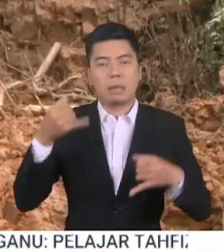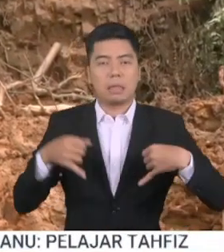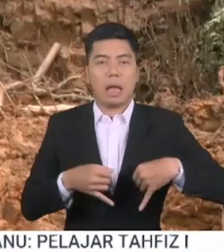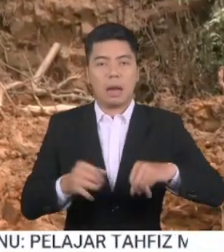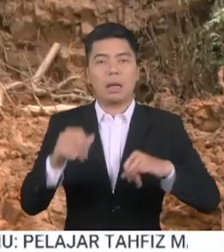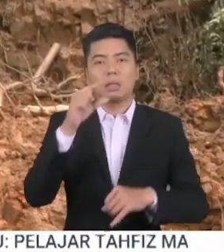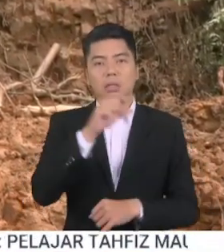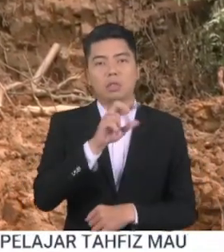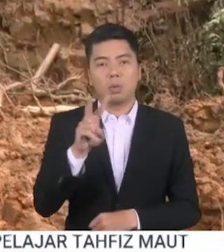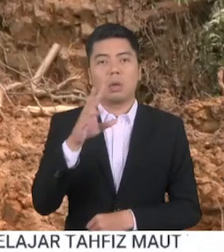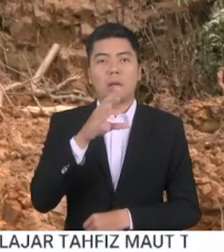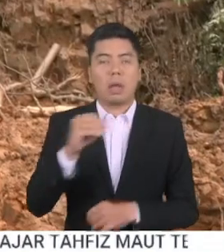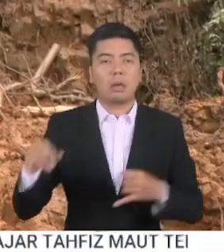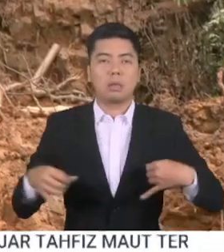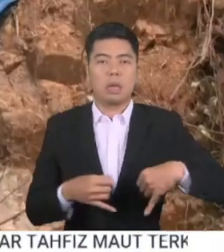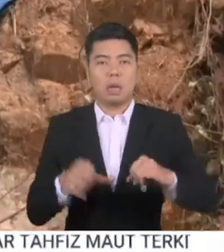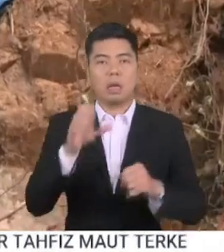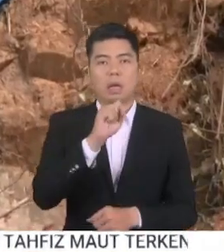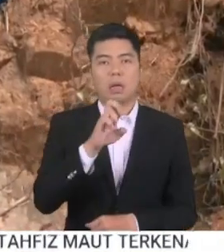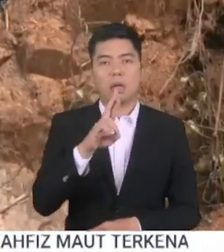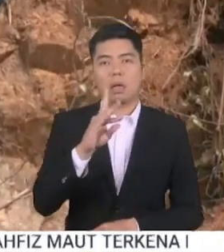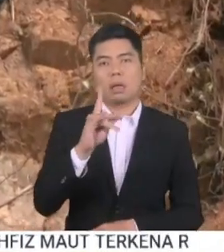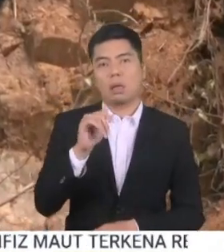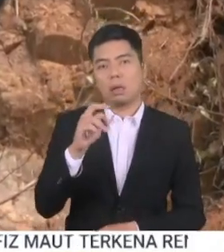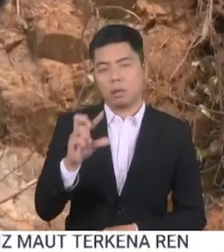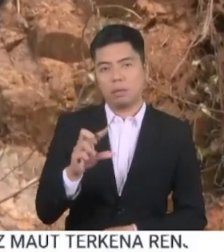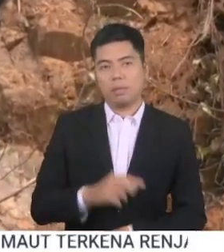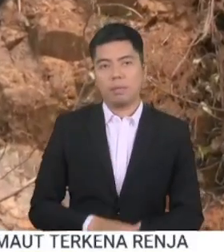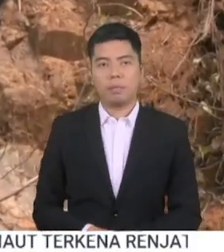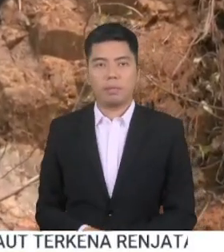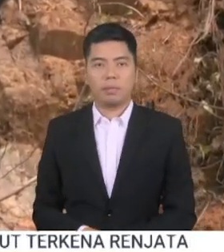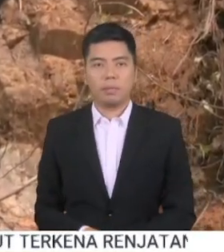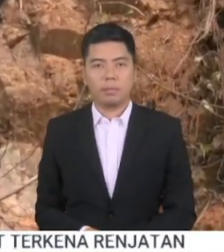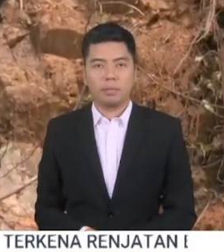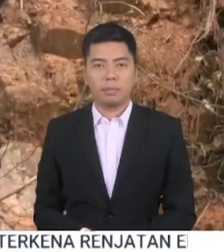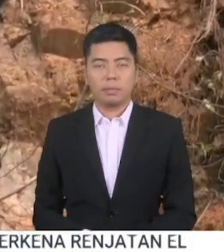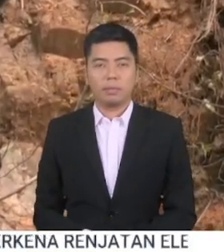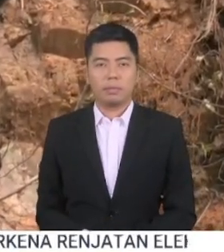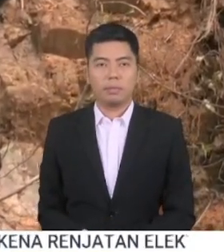di Jalan G2 dan Jalan Serdang Taman Melawati.